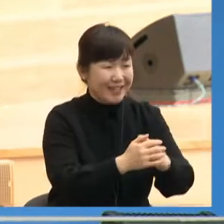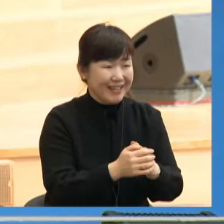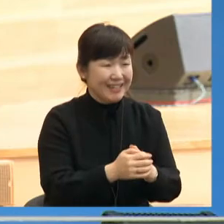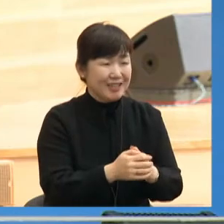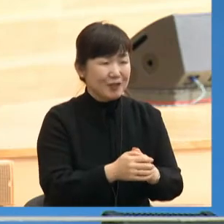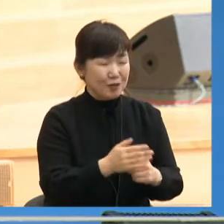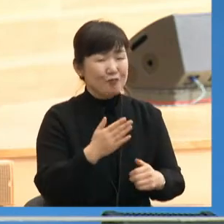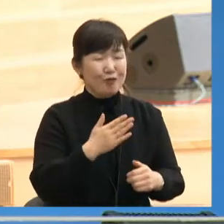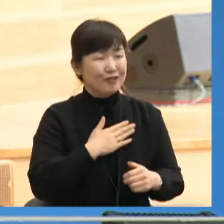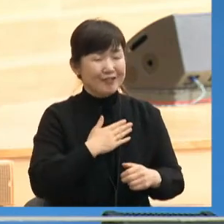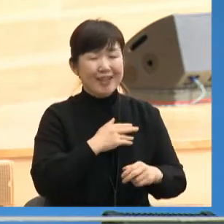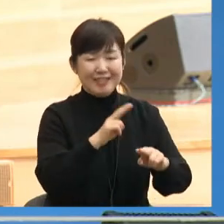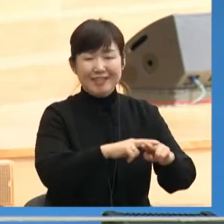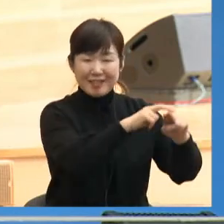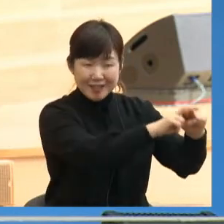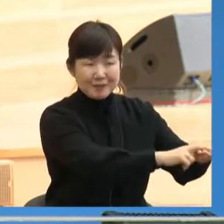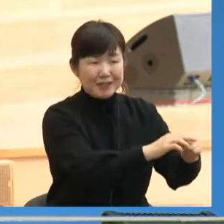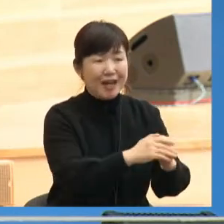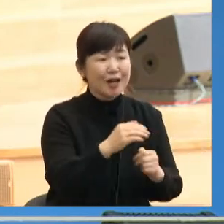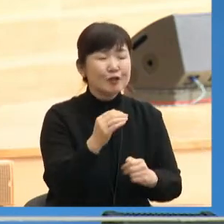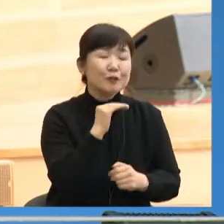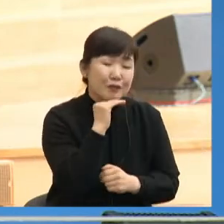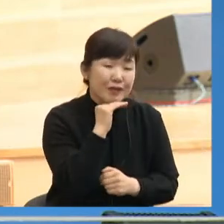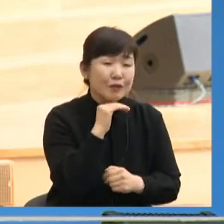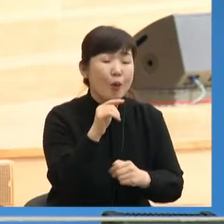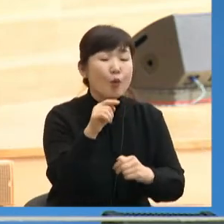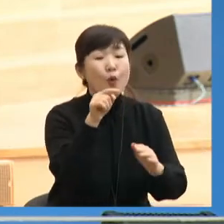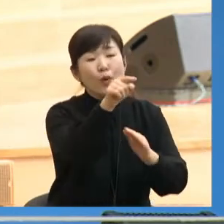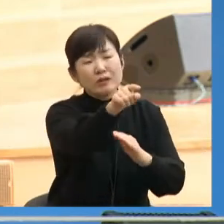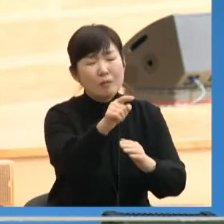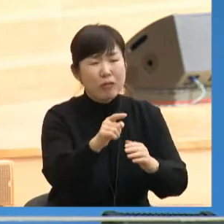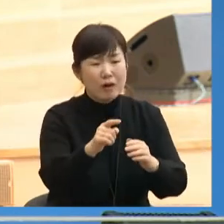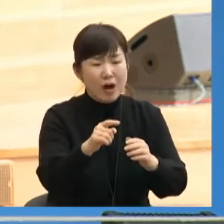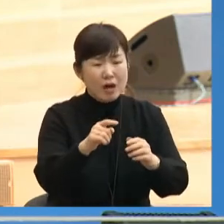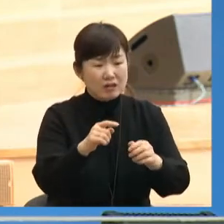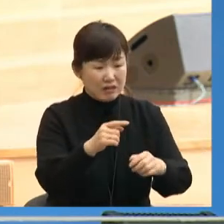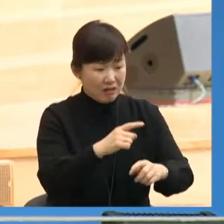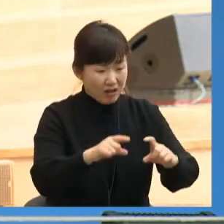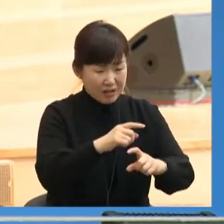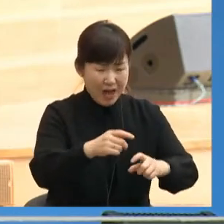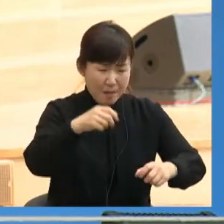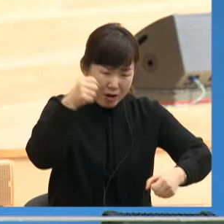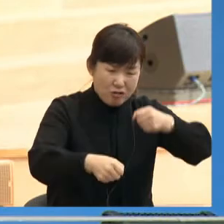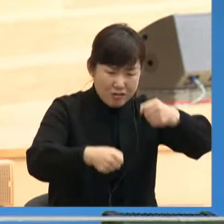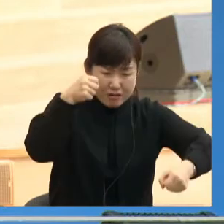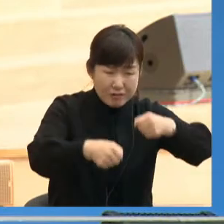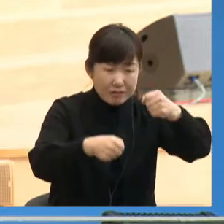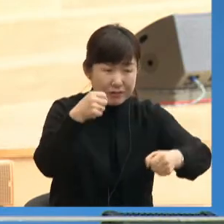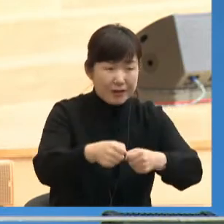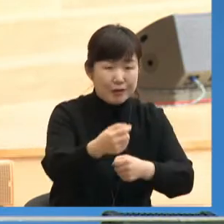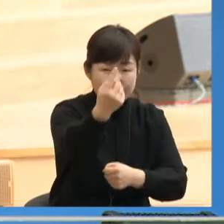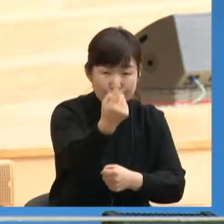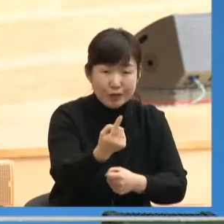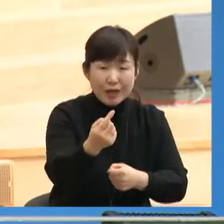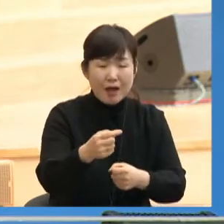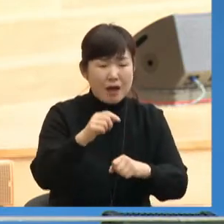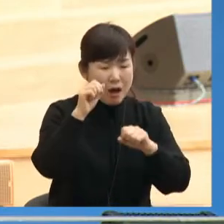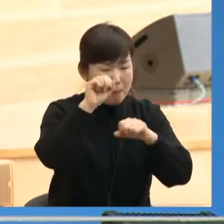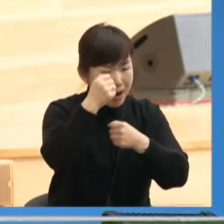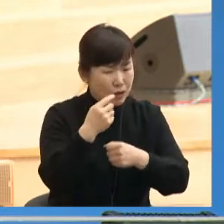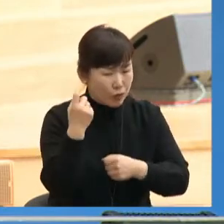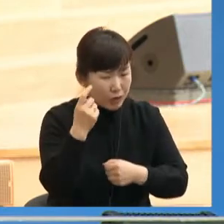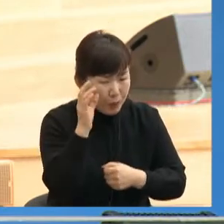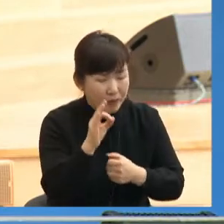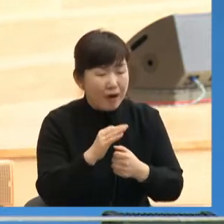자신의 자리에 가서 앉습니다. 조금 후 복도에서 울릴 정도로 암논보다 더 크게 쿵쿵쿵 하면서 들어오는데 발자국 소리를 내는데